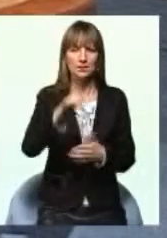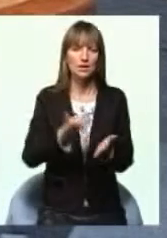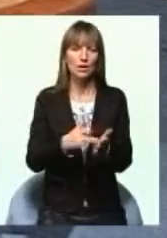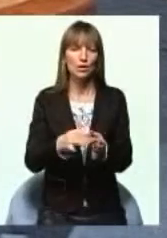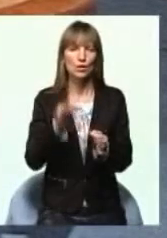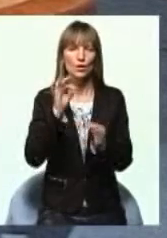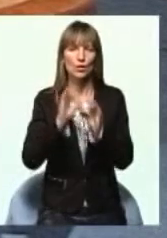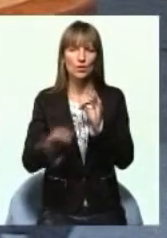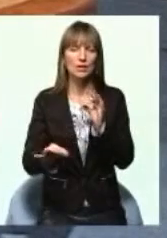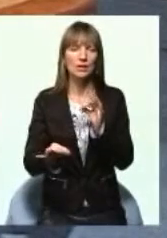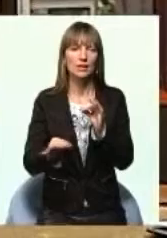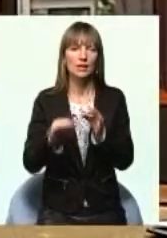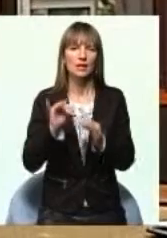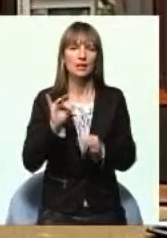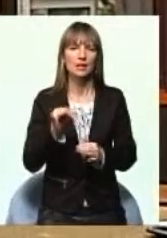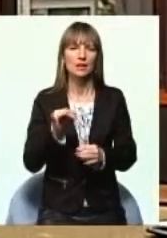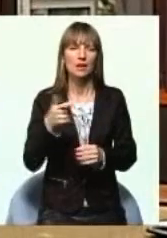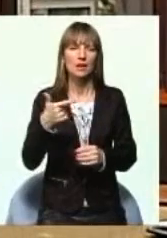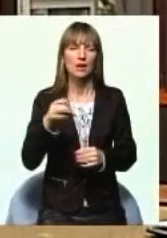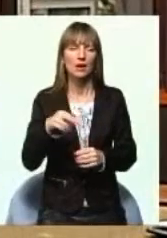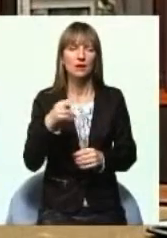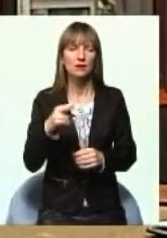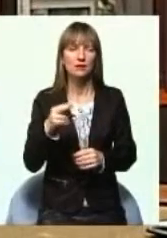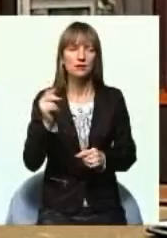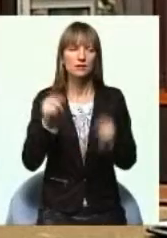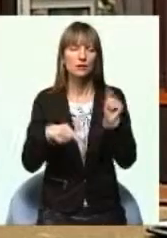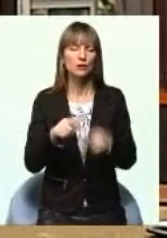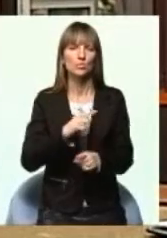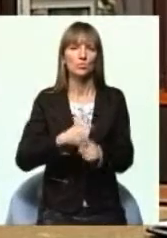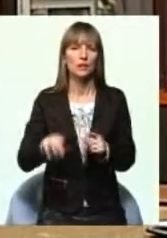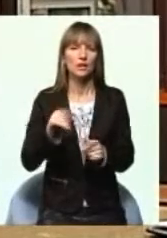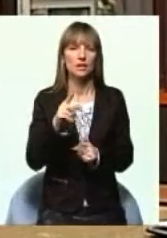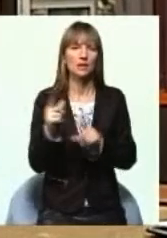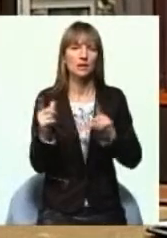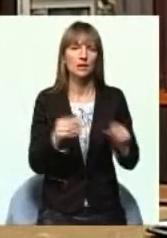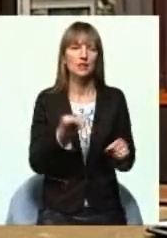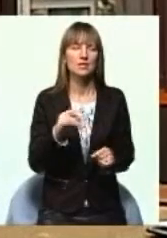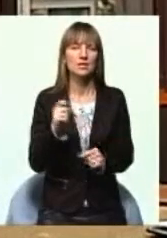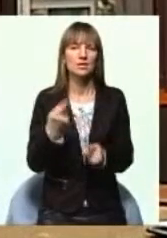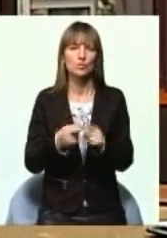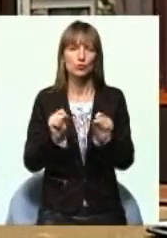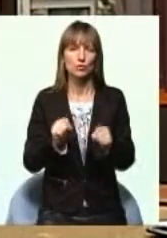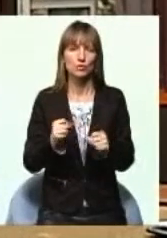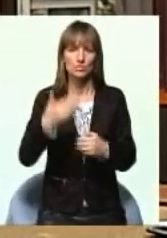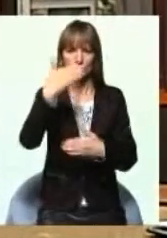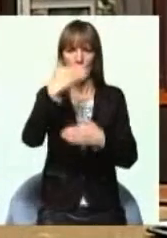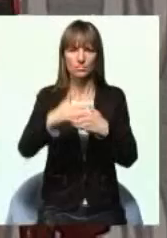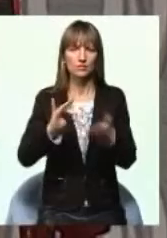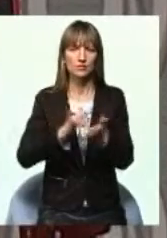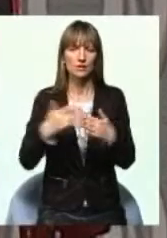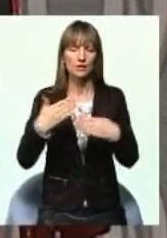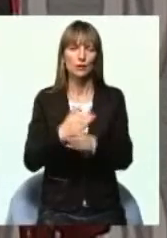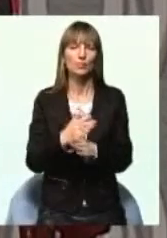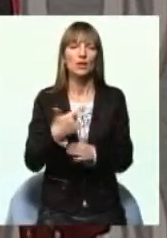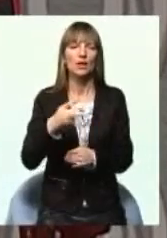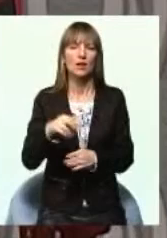достатньо тонке. І град падає достатньо швидко, і ти їдеш. І з-за цього може поламатися лобове скло. Дійсно, град – це дуже